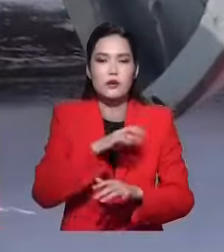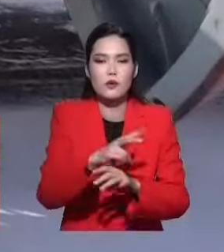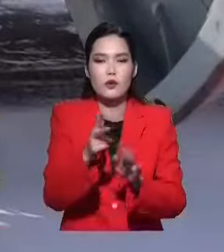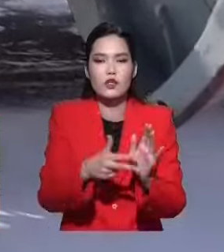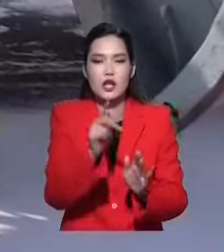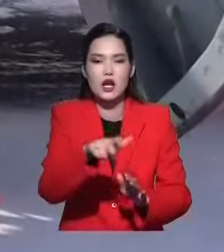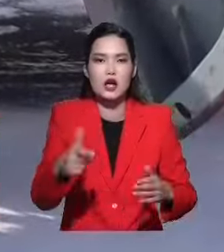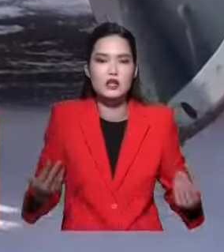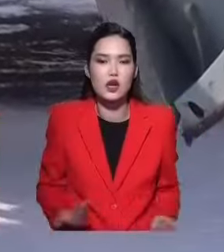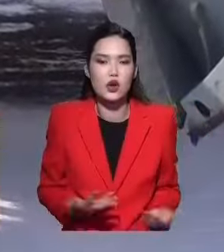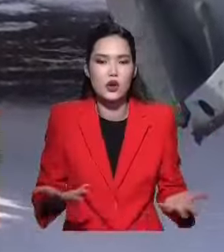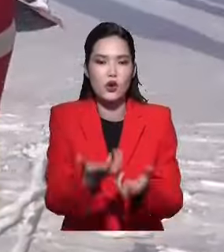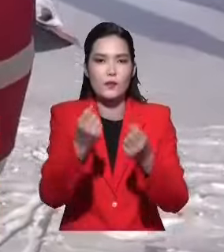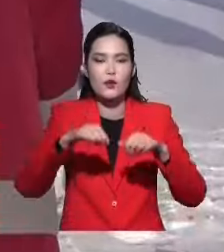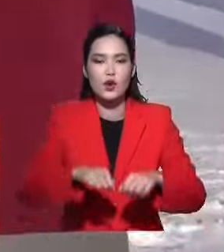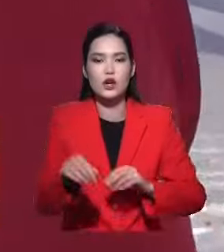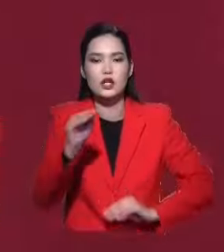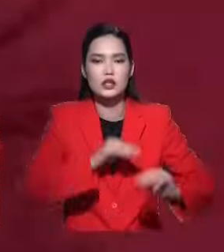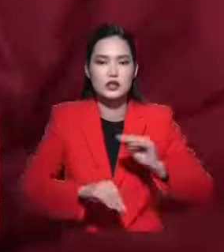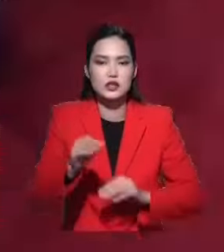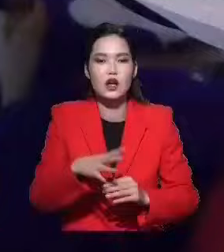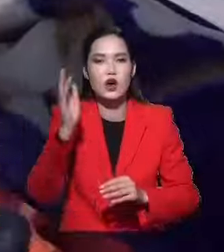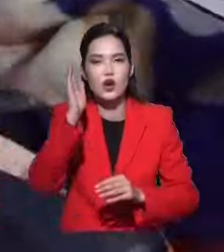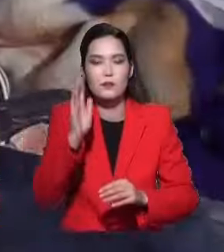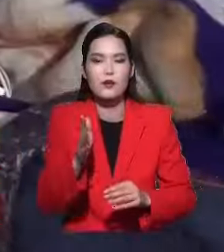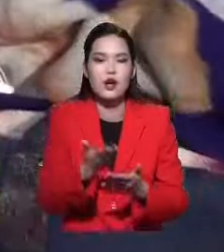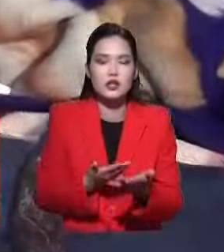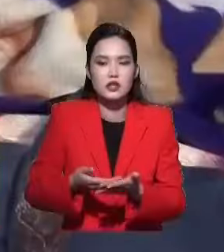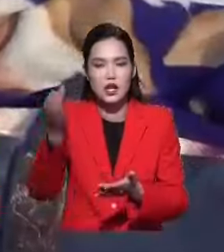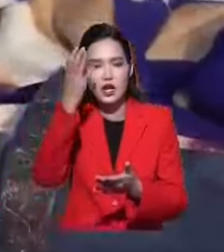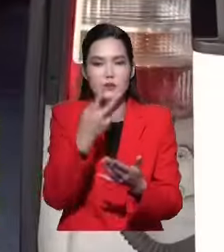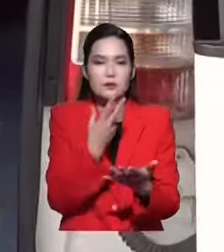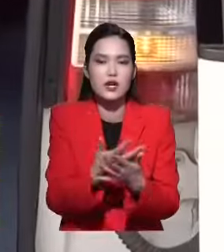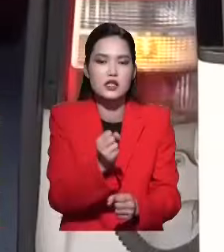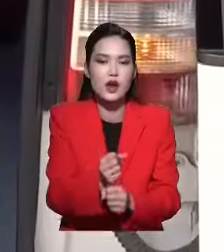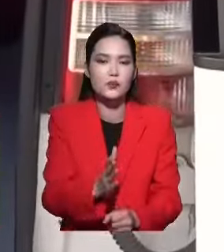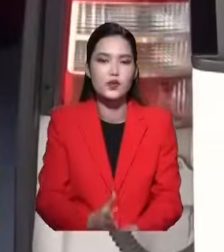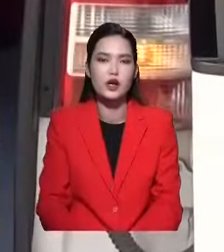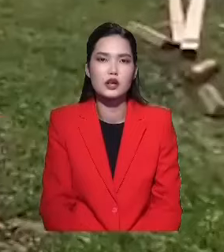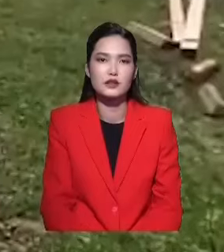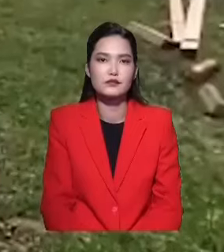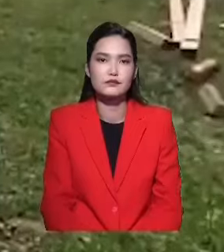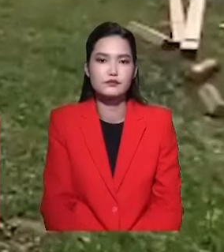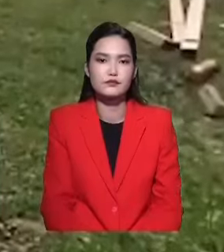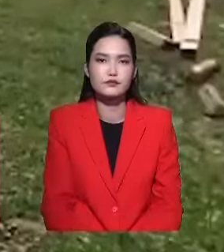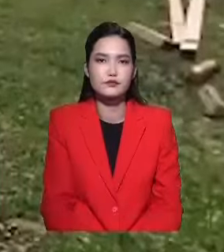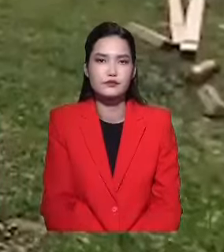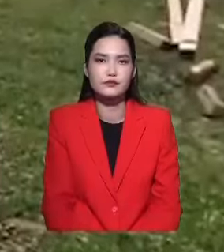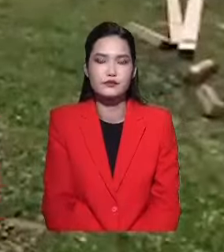құтқарған. Тәжірибелі ұшқыштар білгенін ізбасарларына үйретіп, ұрпақ сабақтастығының үлгісін көрсетуде. Түсінде Торалбек, Ирина Яконина, Астана Таймс.